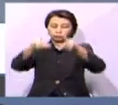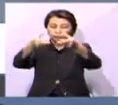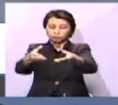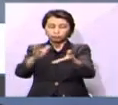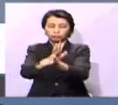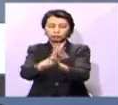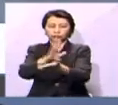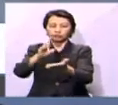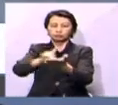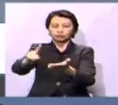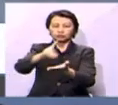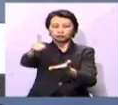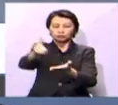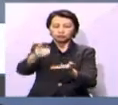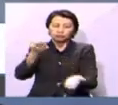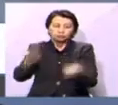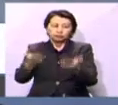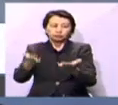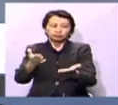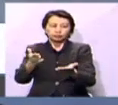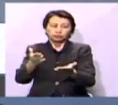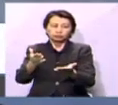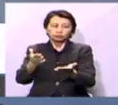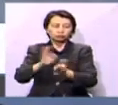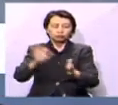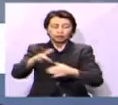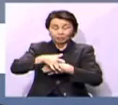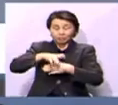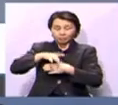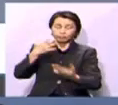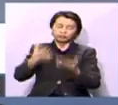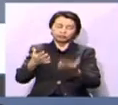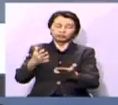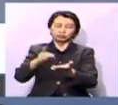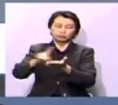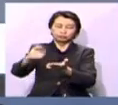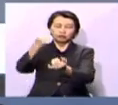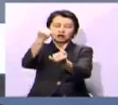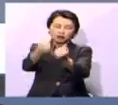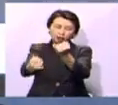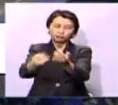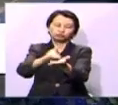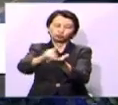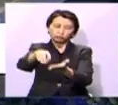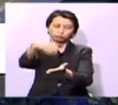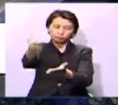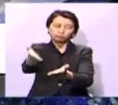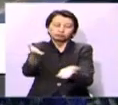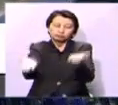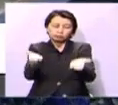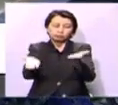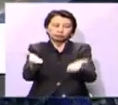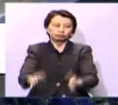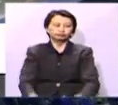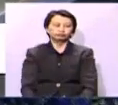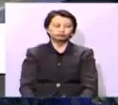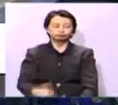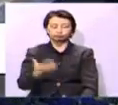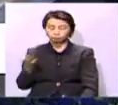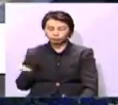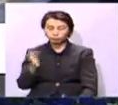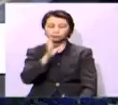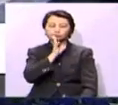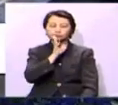papers next week, maybe end of this week, not early week, maybe end of next week. Beliau